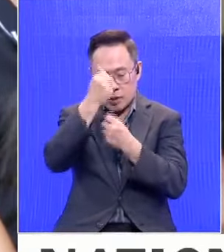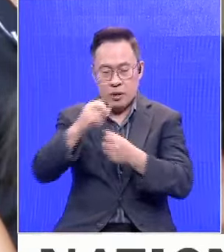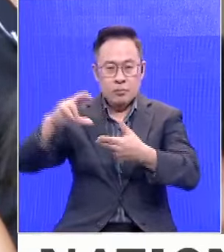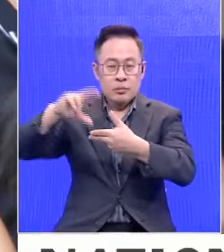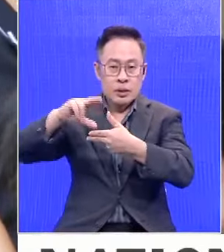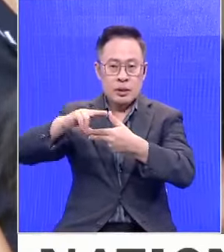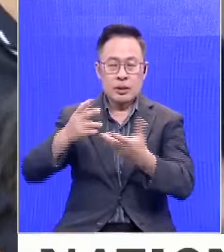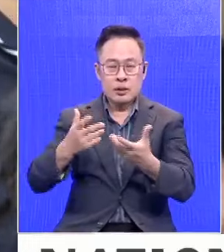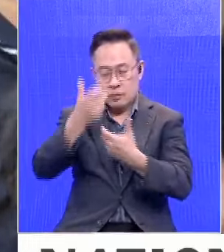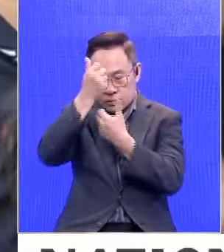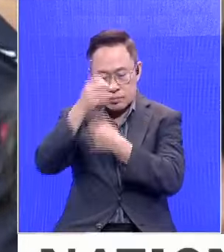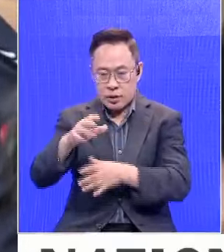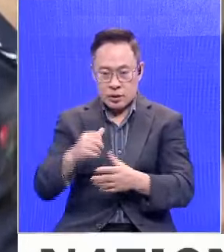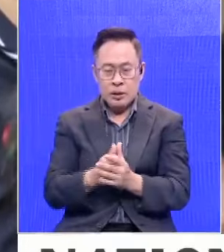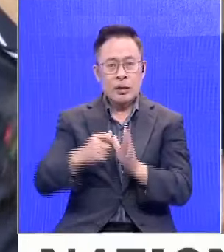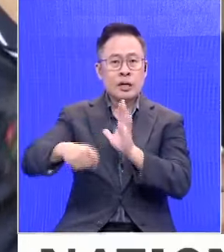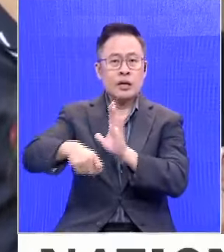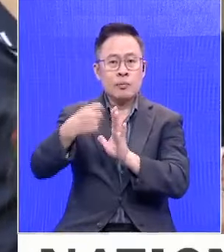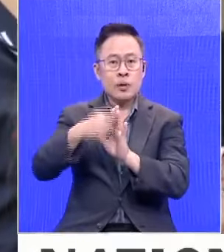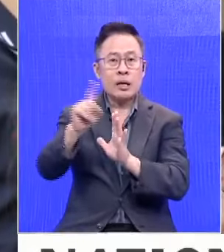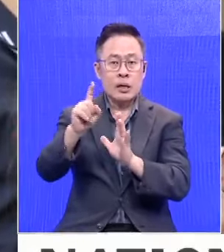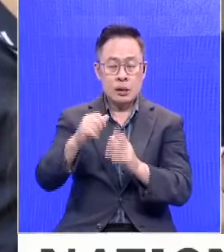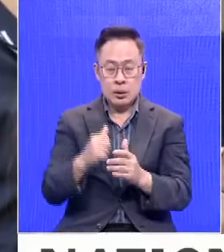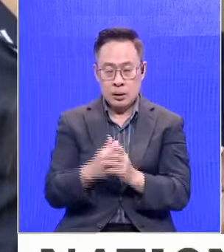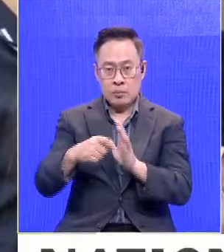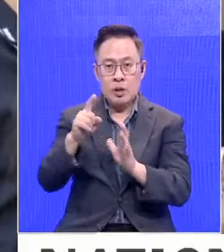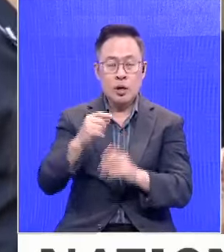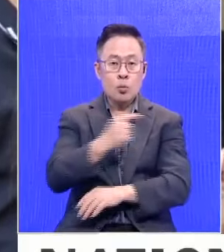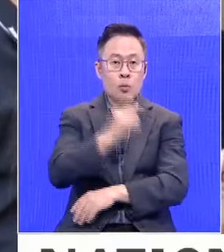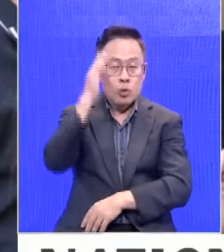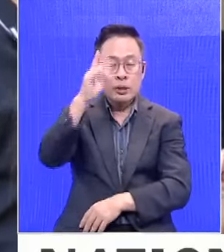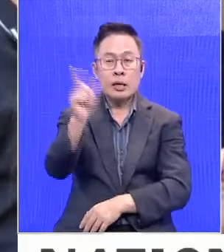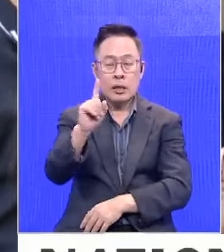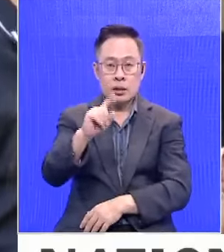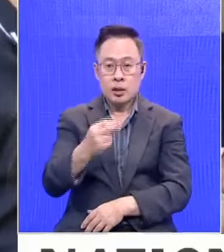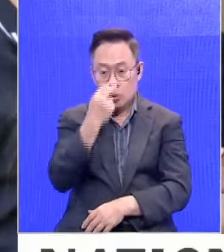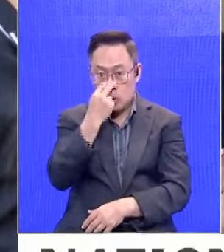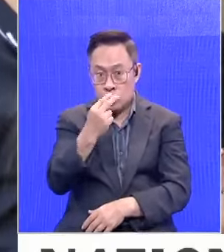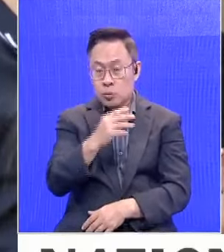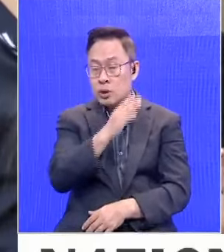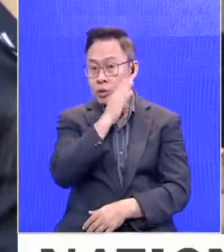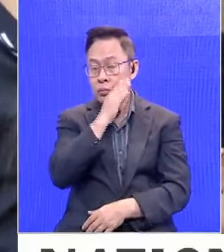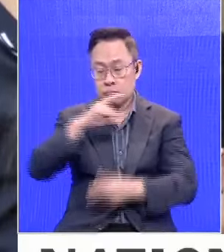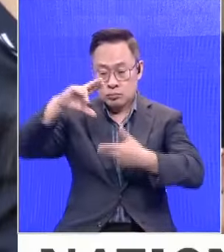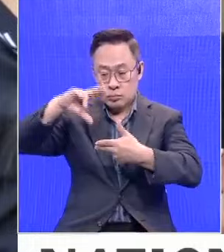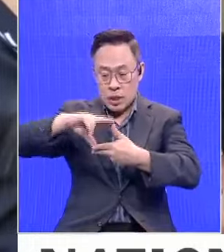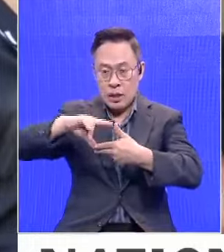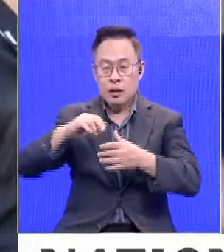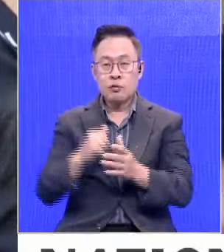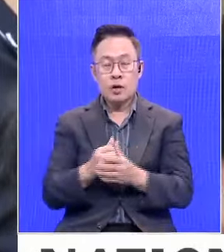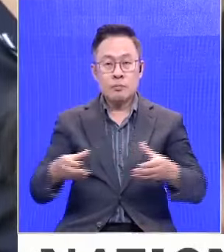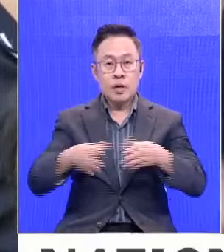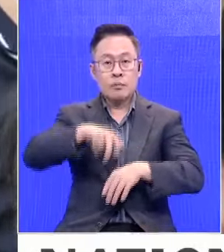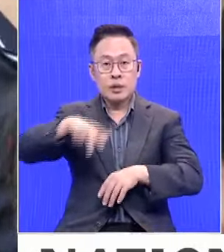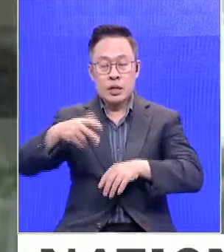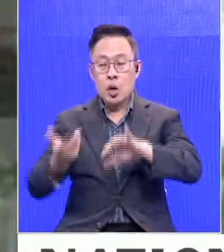กออกมันไม่มีเหตุอะไรจะเกิดเรื่องวันพรุ่งนี้เลยส่วนจะประเมินไหมถ้าเกิดอีกฝั่งพูดมาขนาดนี้เนี่ยจะยุบเพื่อไทยจะเอานายก